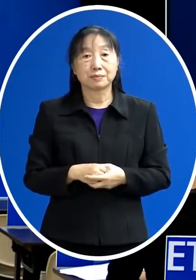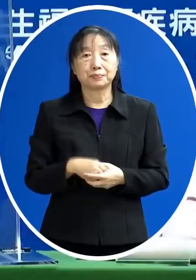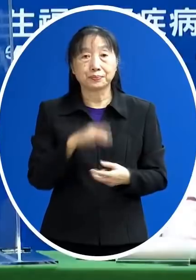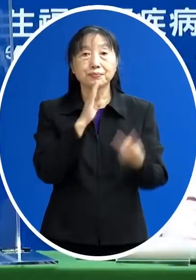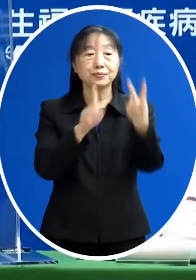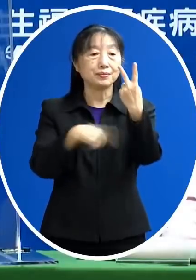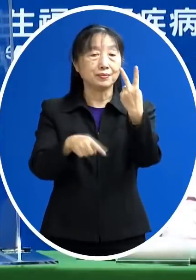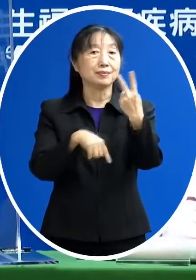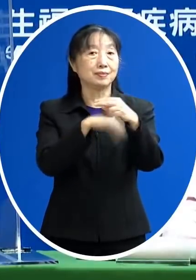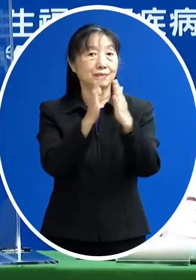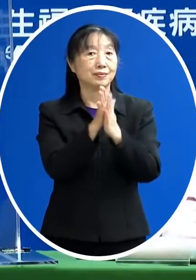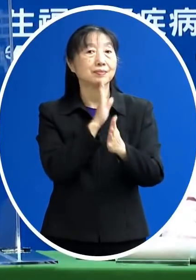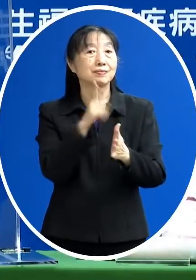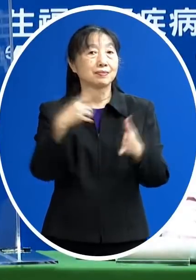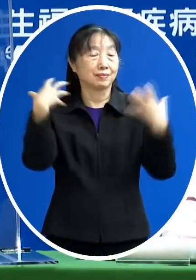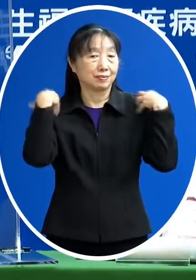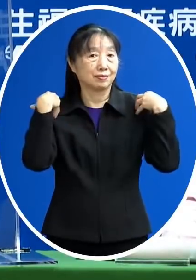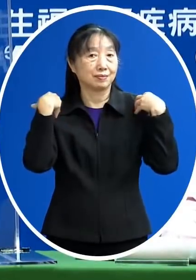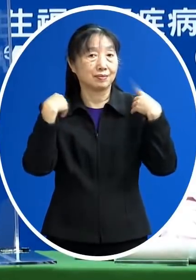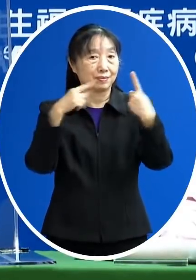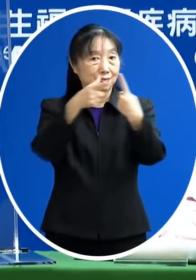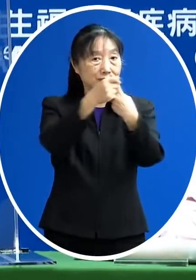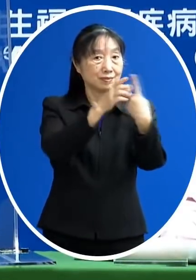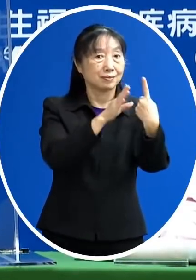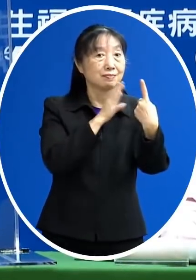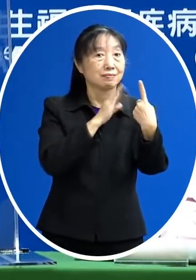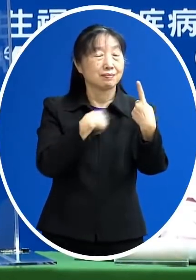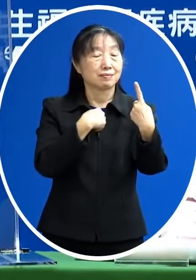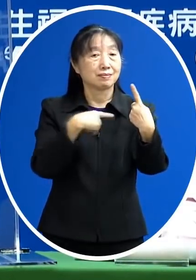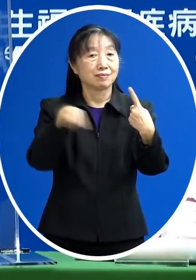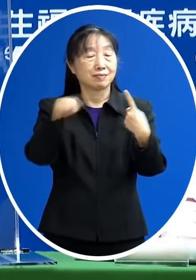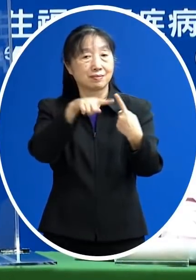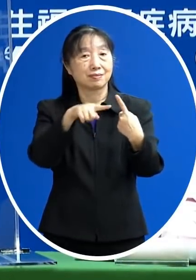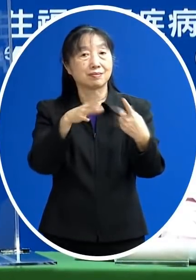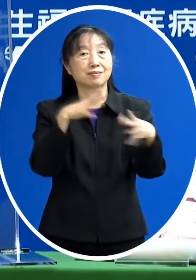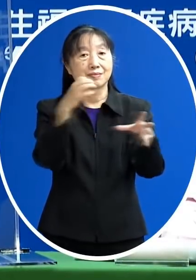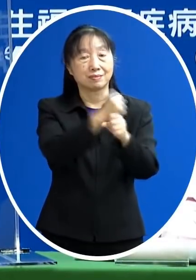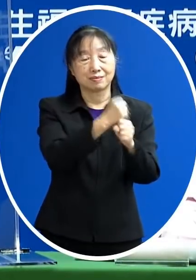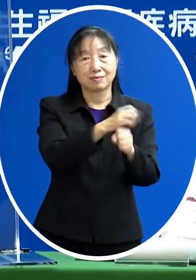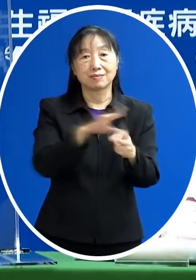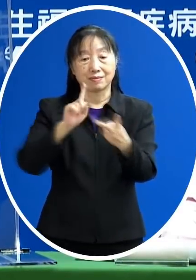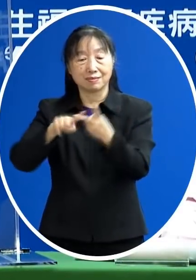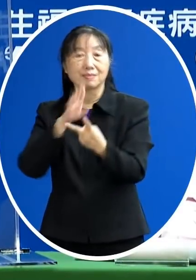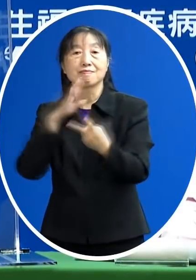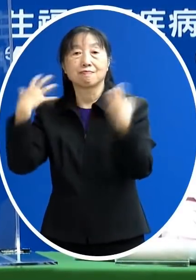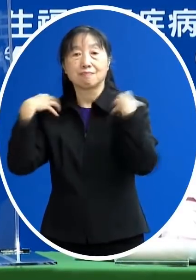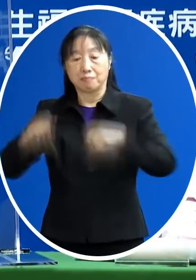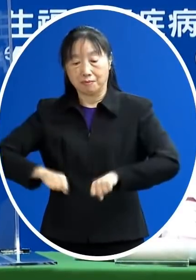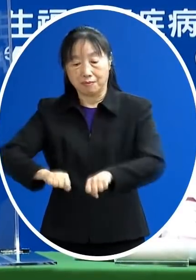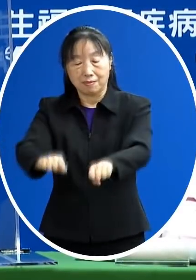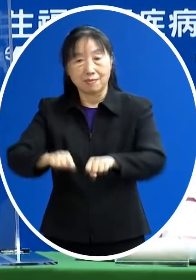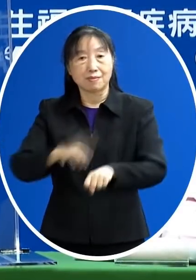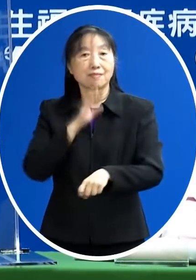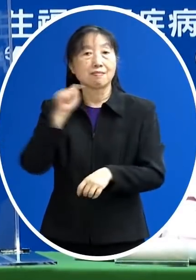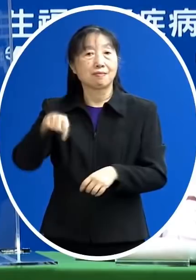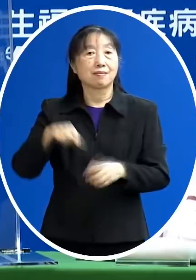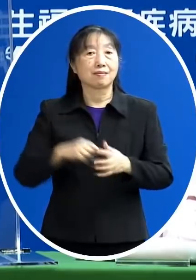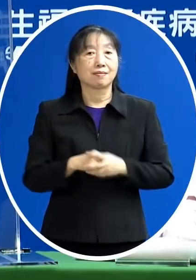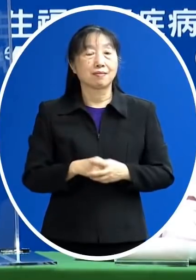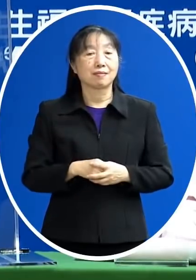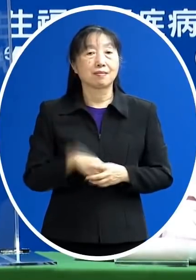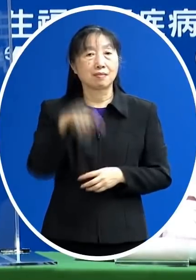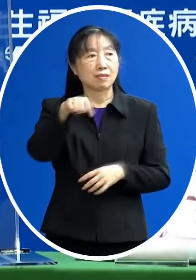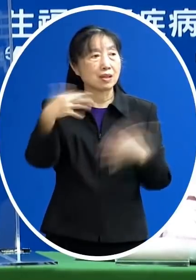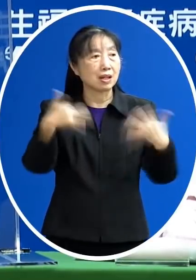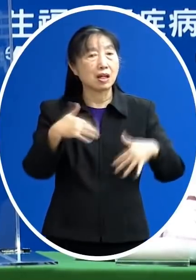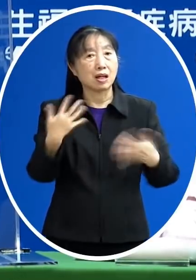对，两位的话是负责哈，一个是不是同单位的，那另外一位是负责手推车的相关人员。好，这